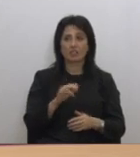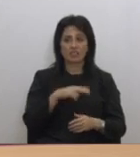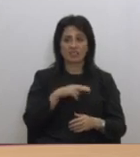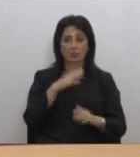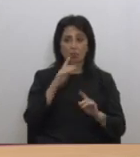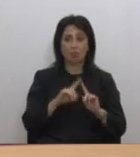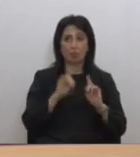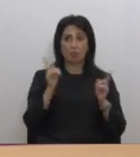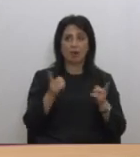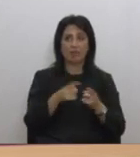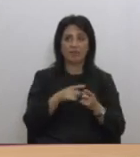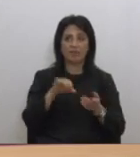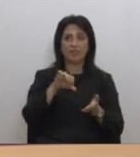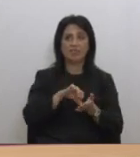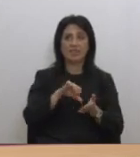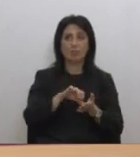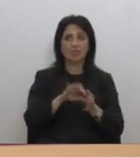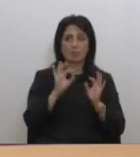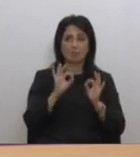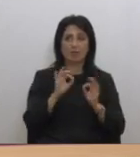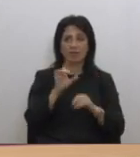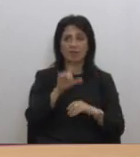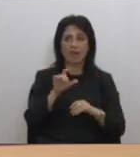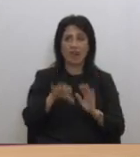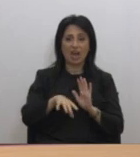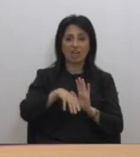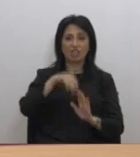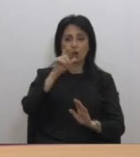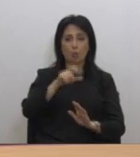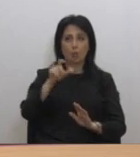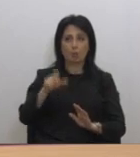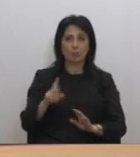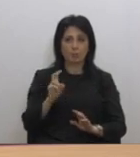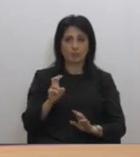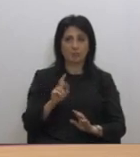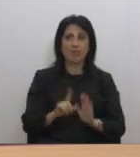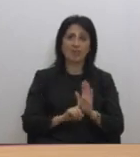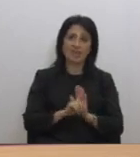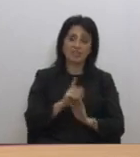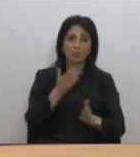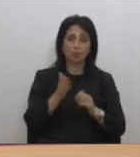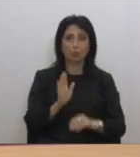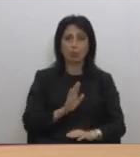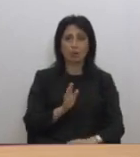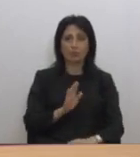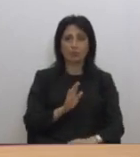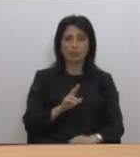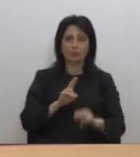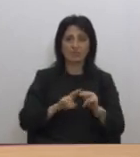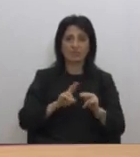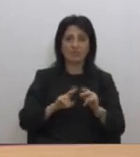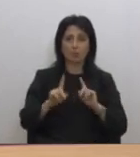საპარლამენტო უმრავლესობას წარმოადგენენ მართლაც ხალხის რჩეულები? დაიწყებოდა თუ არა